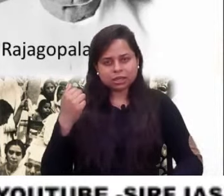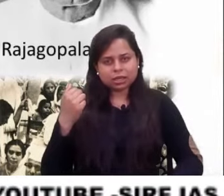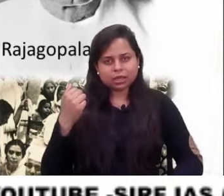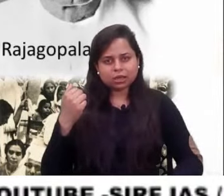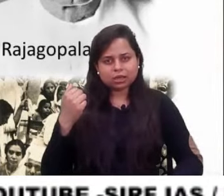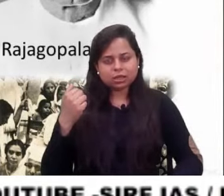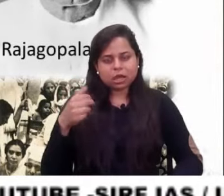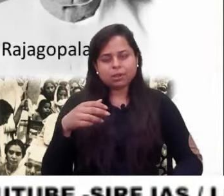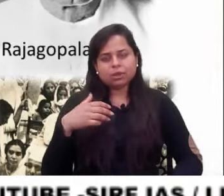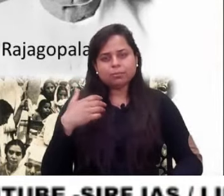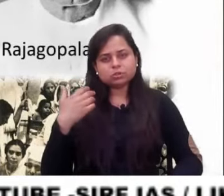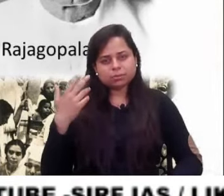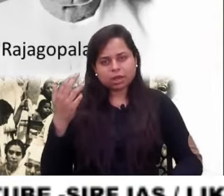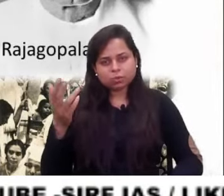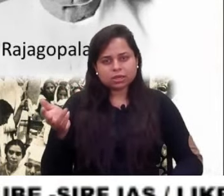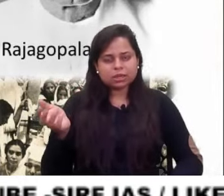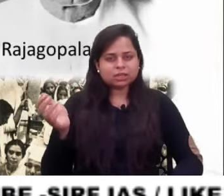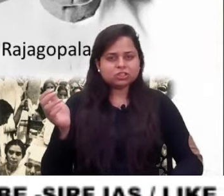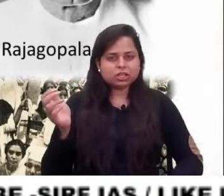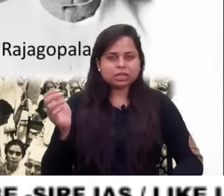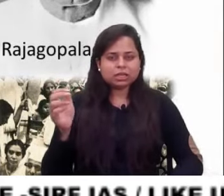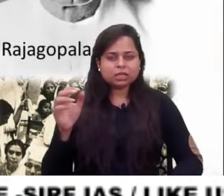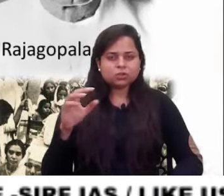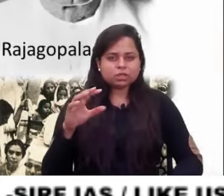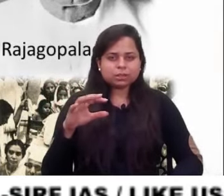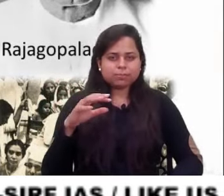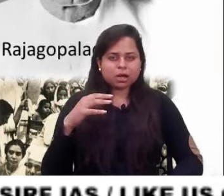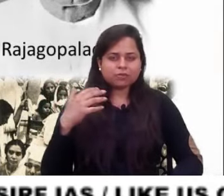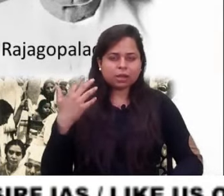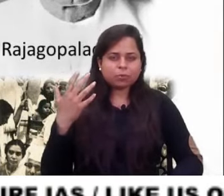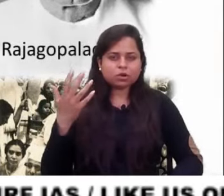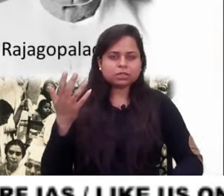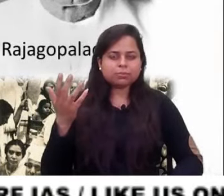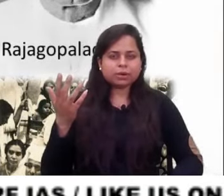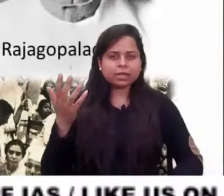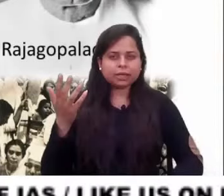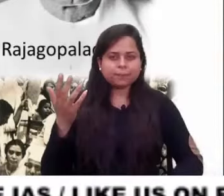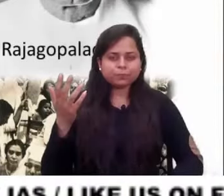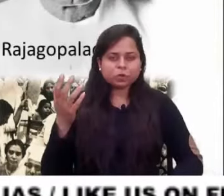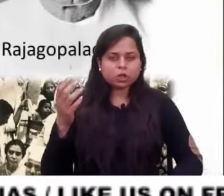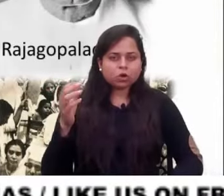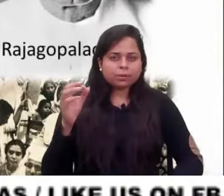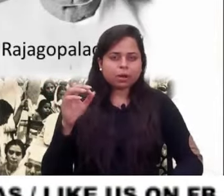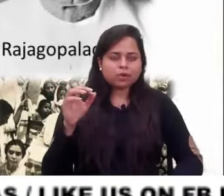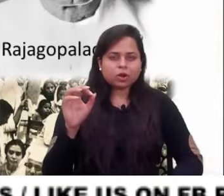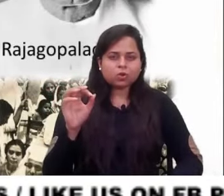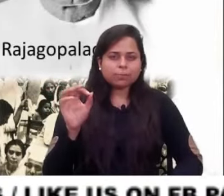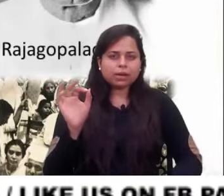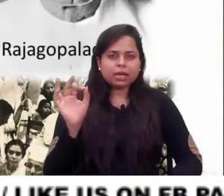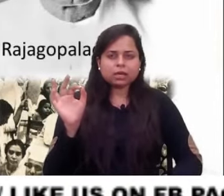नहीं रहना हम मुसलमानों के लिए रक्त चाहिए यह संभावना बहुत बढ़